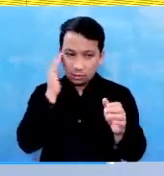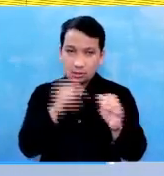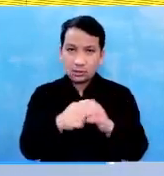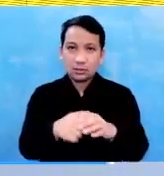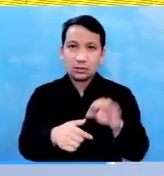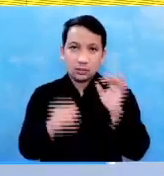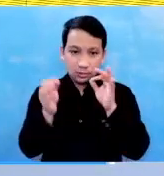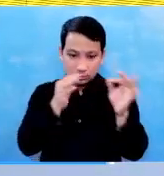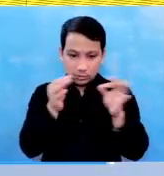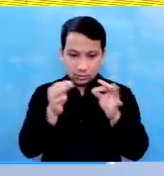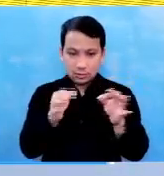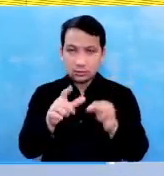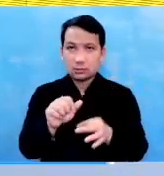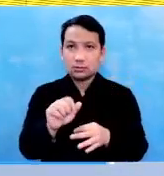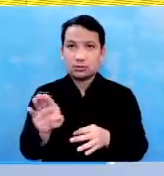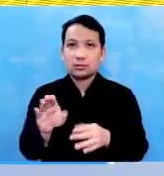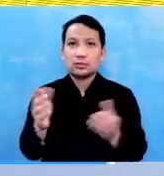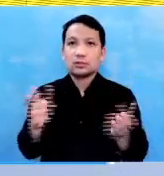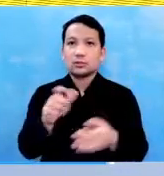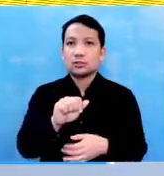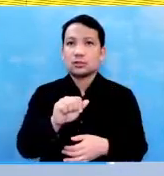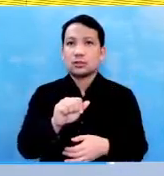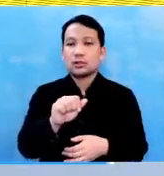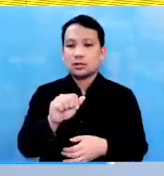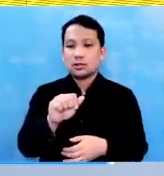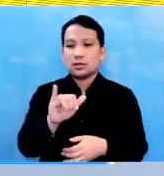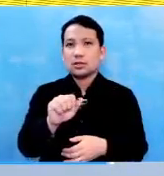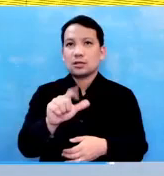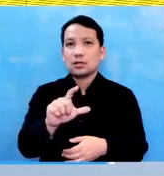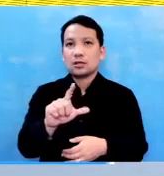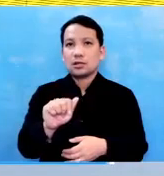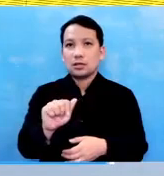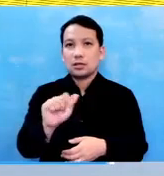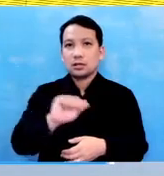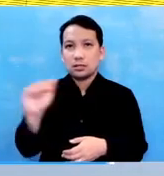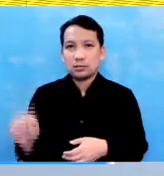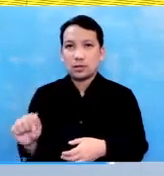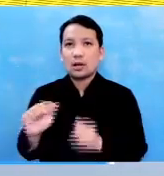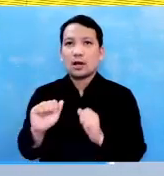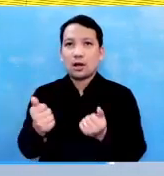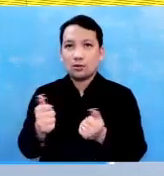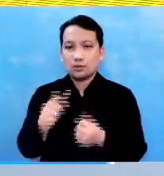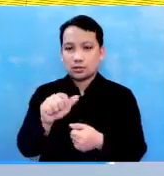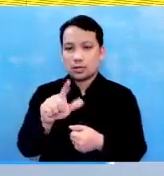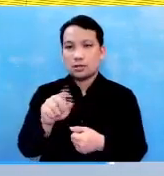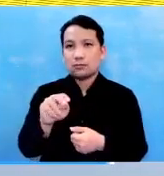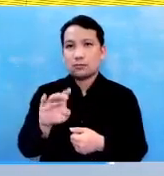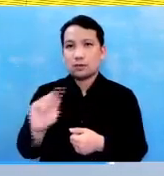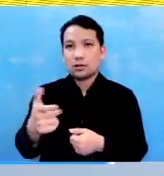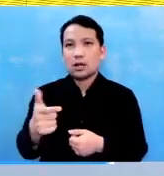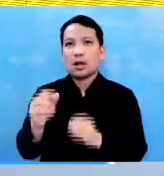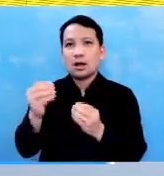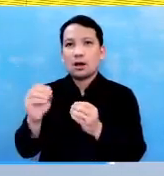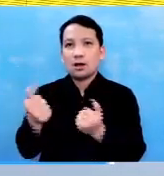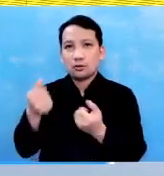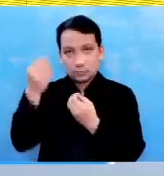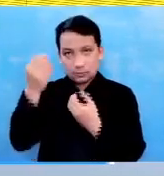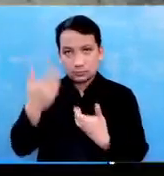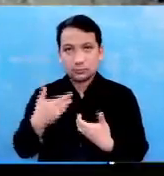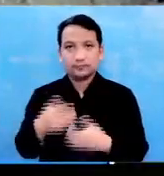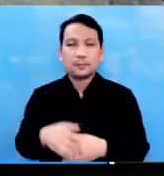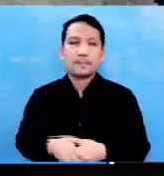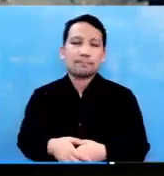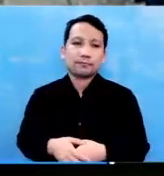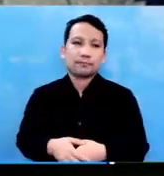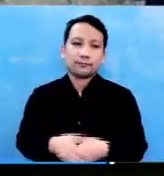shabu laboratory na ito sa Ayala, Alabang? Paano po nakarating sa inyo yung impormasyon? Sa